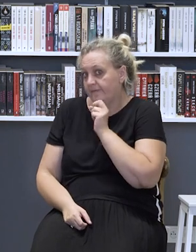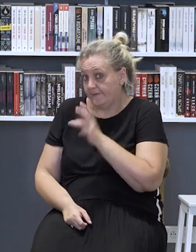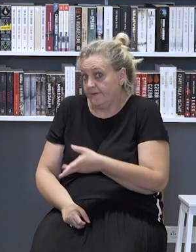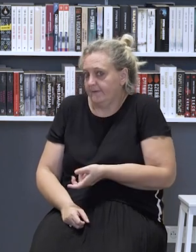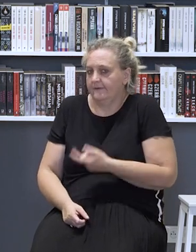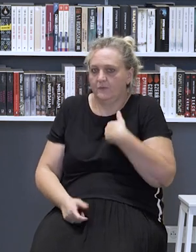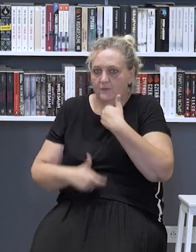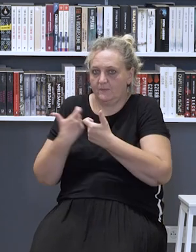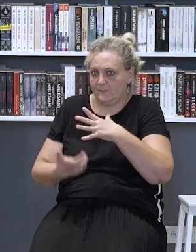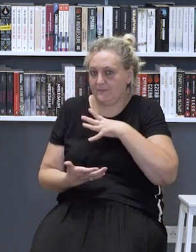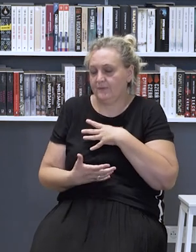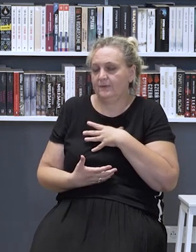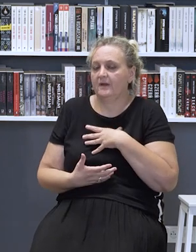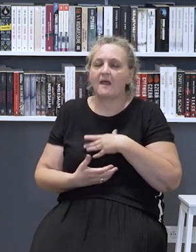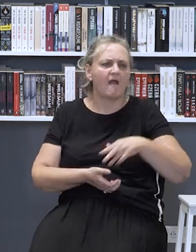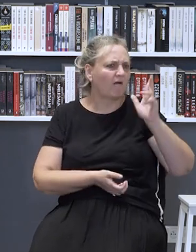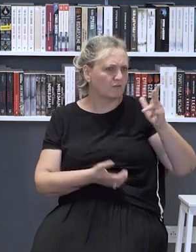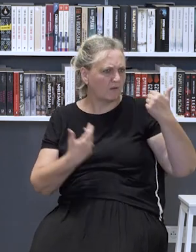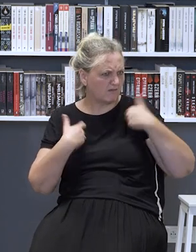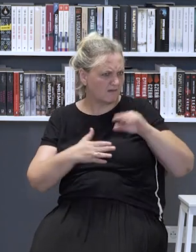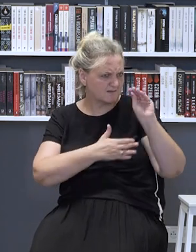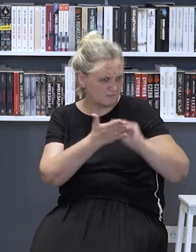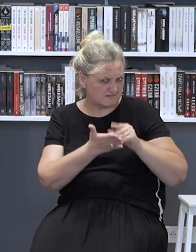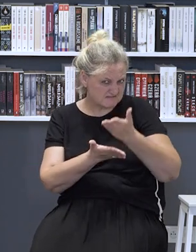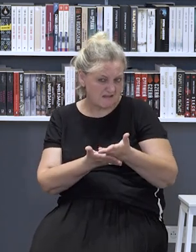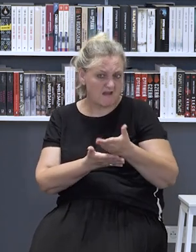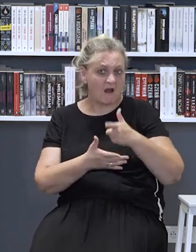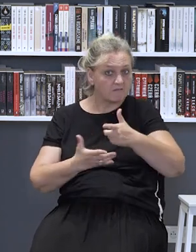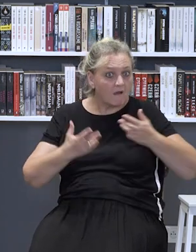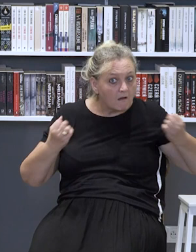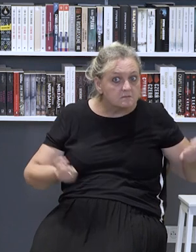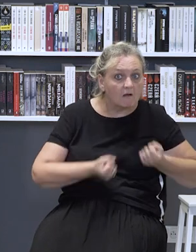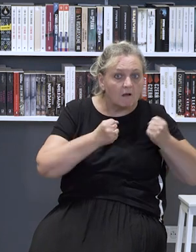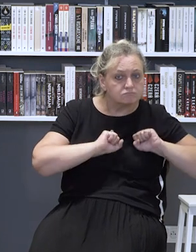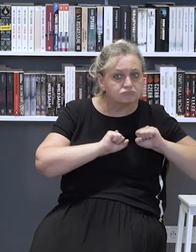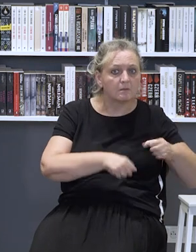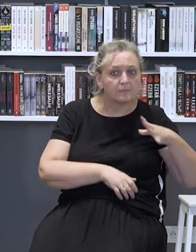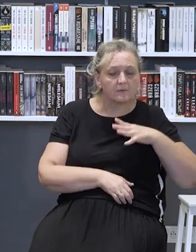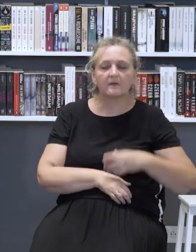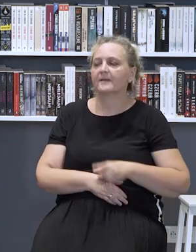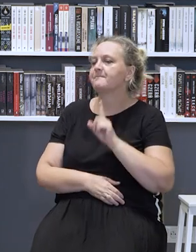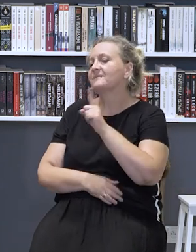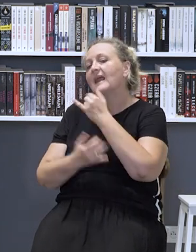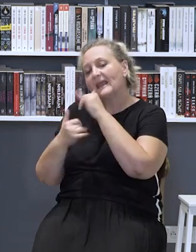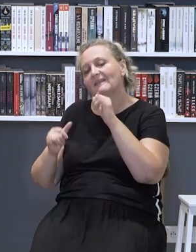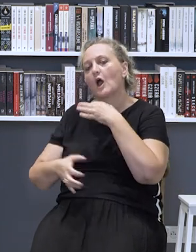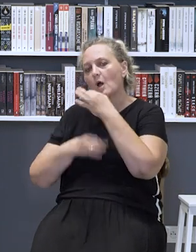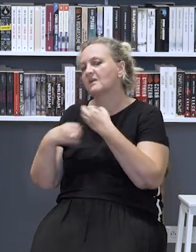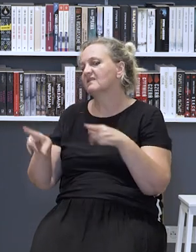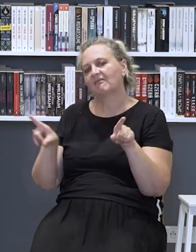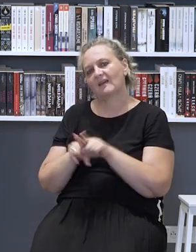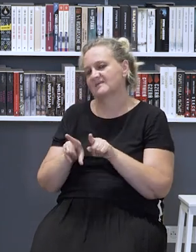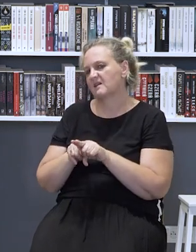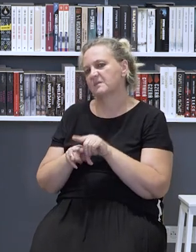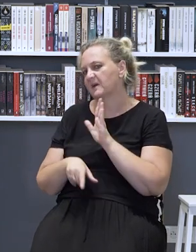tak. Tak. To jak na kogoś, kto nie chce pisać, to byłaś naprawdę pełna samozaparcia. Inne moje opowiadania też tak,